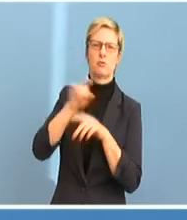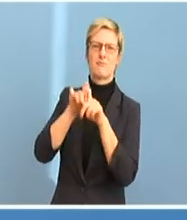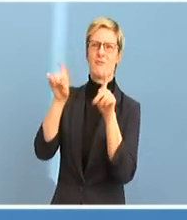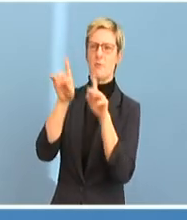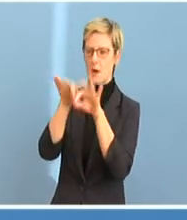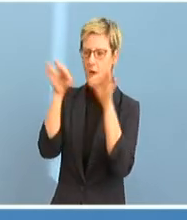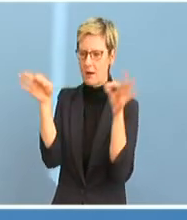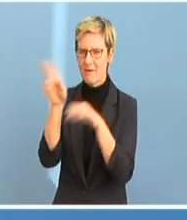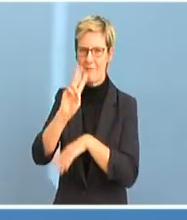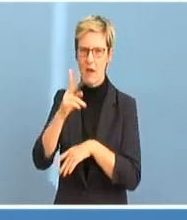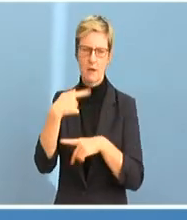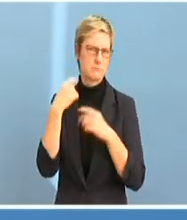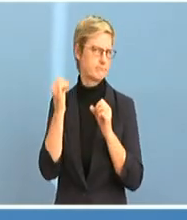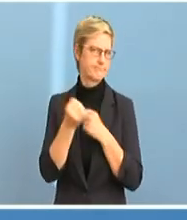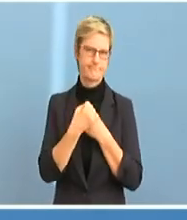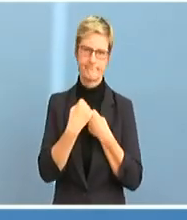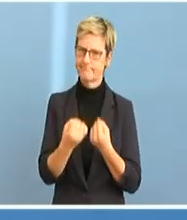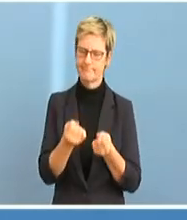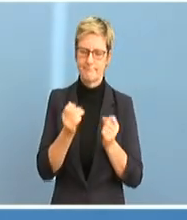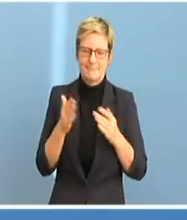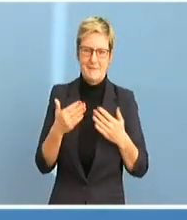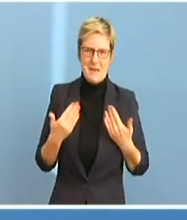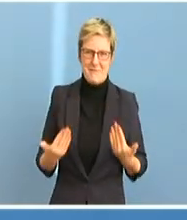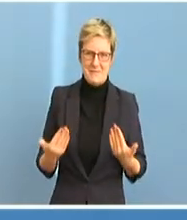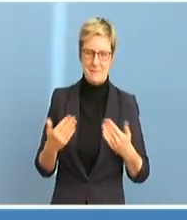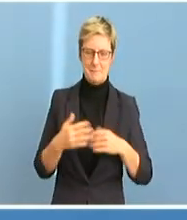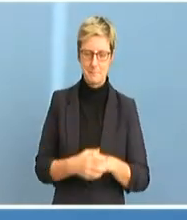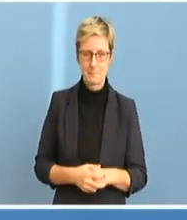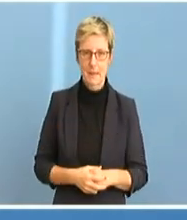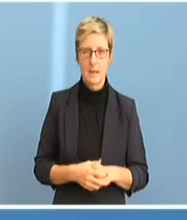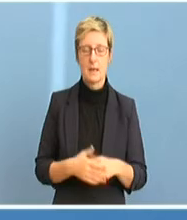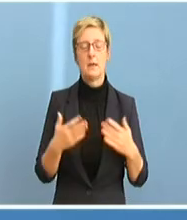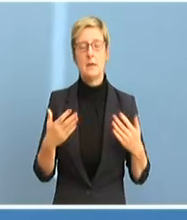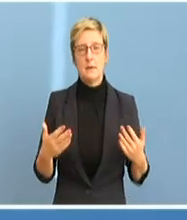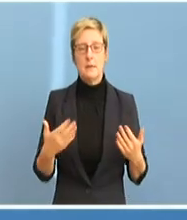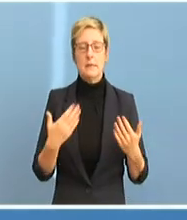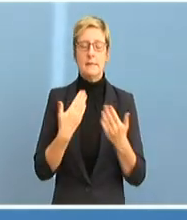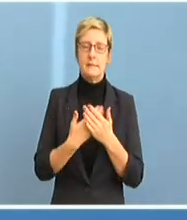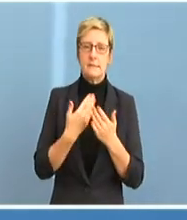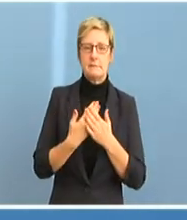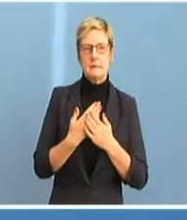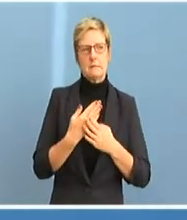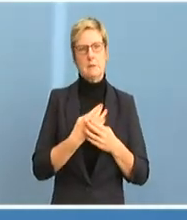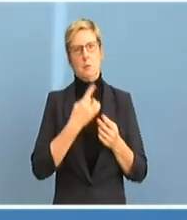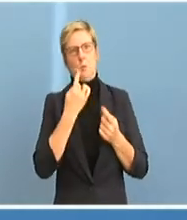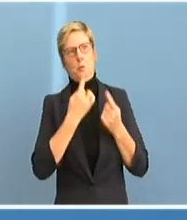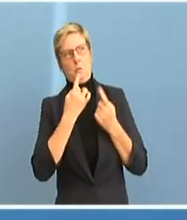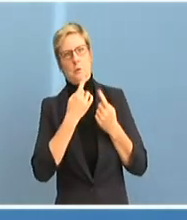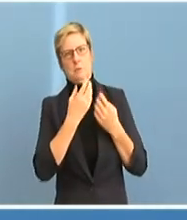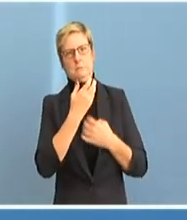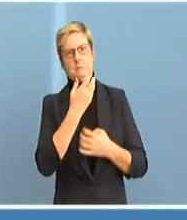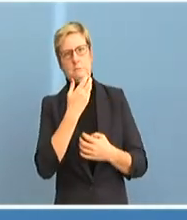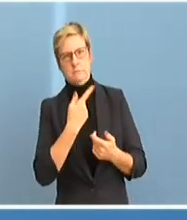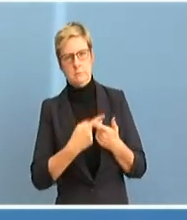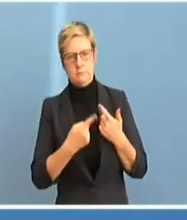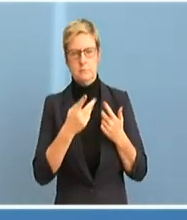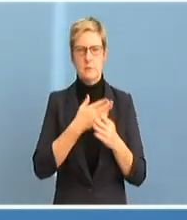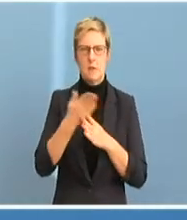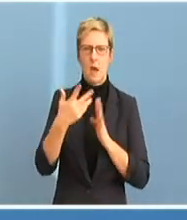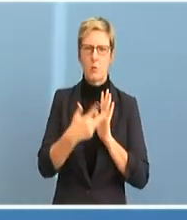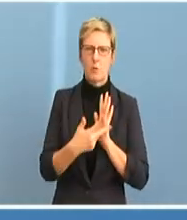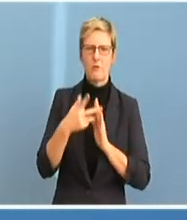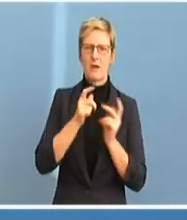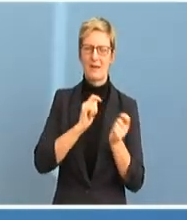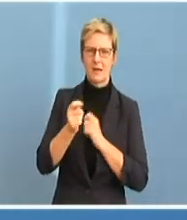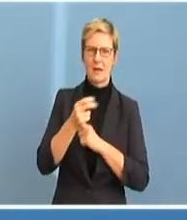auch bei der Bearbeitung der Rüge und des Nachprüfantrages, den